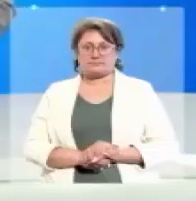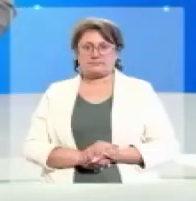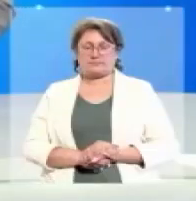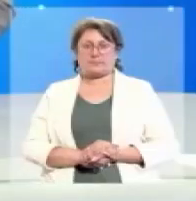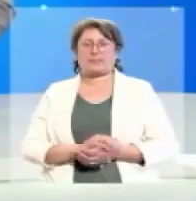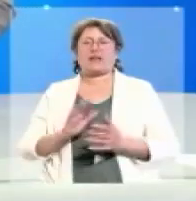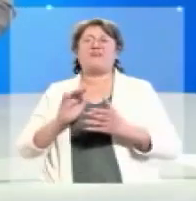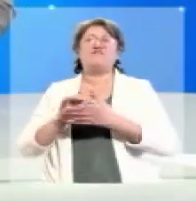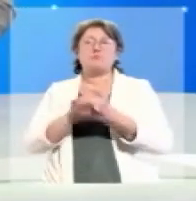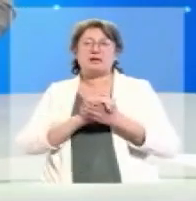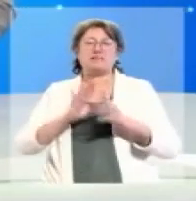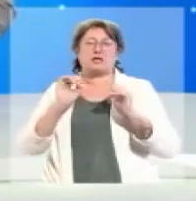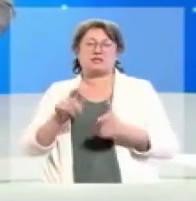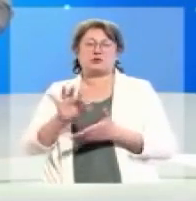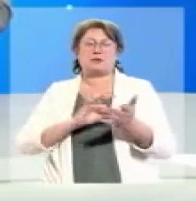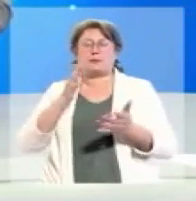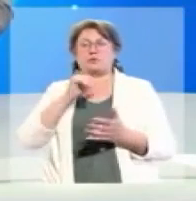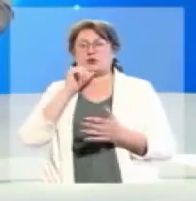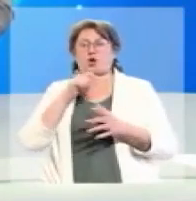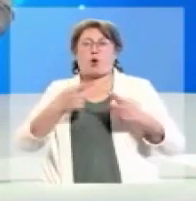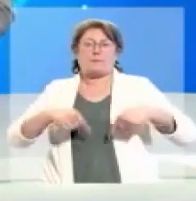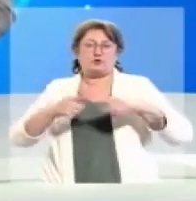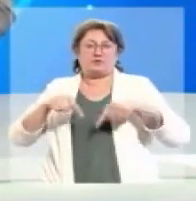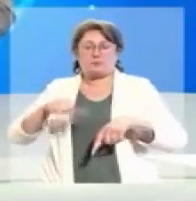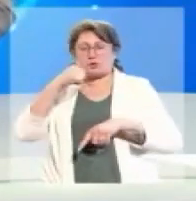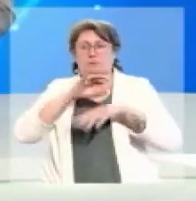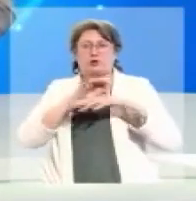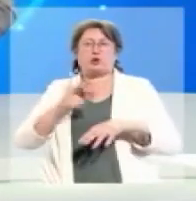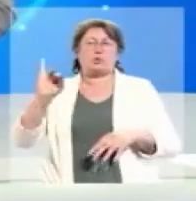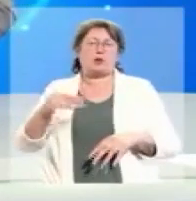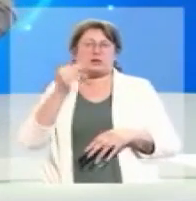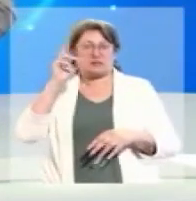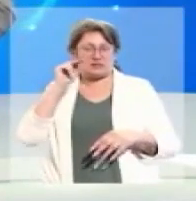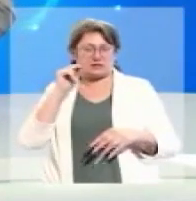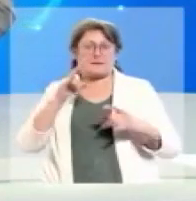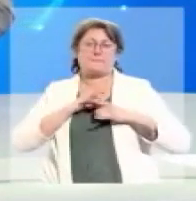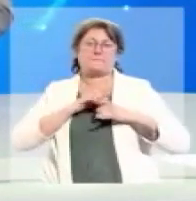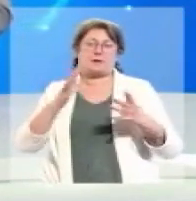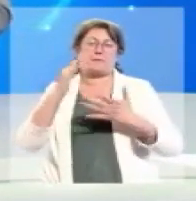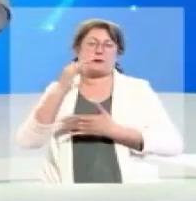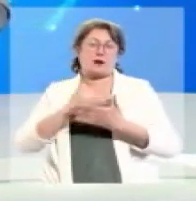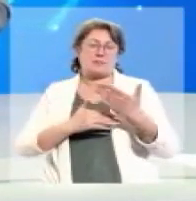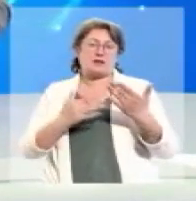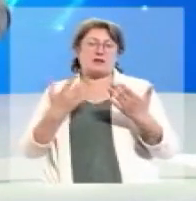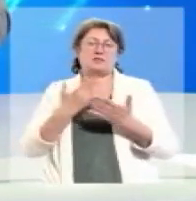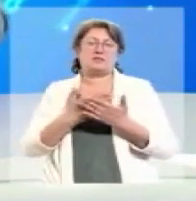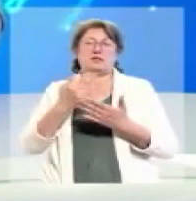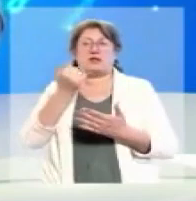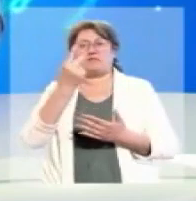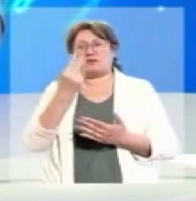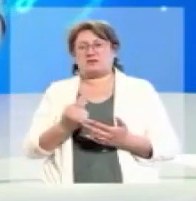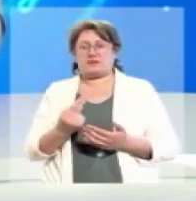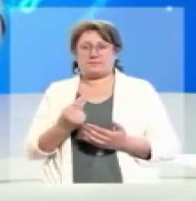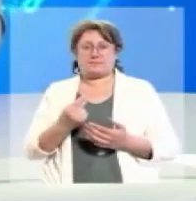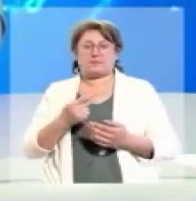В мире и согласии. Сразу 5 кустанайских общин в этом году отмечают юбилейные даты. Праздничная программа рассчитана на 2 дня.